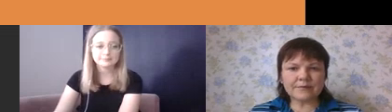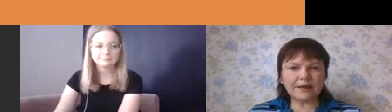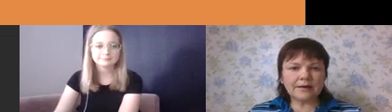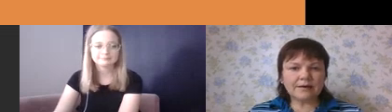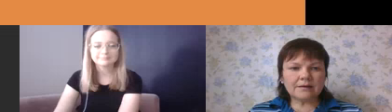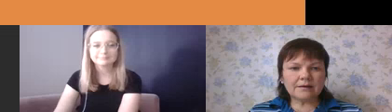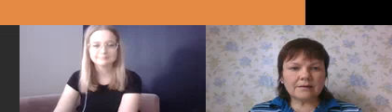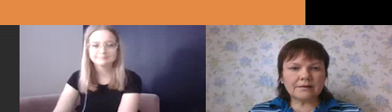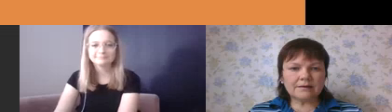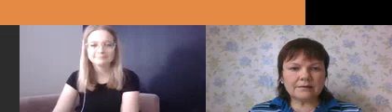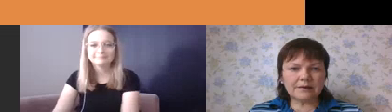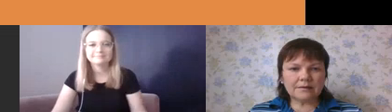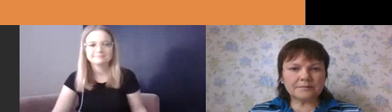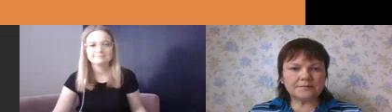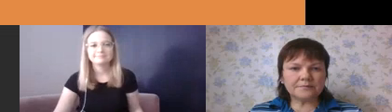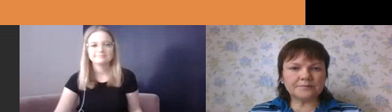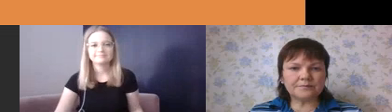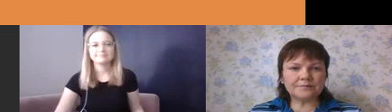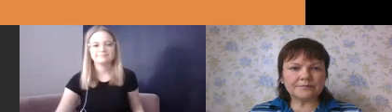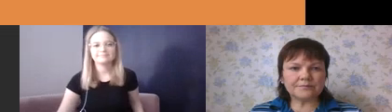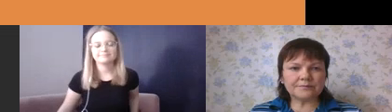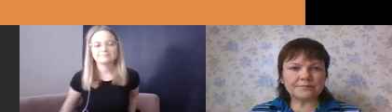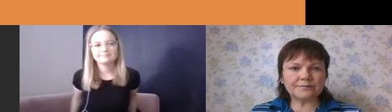edasi. Ja.